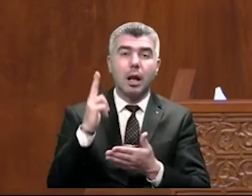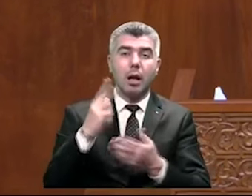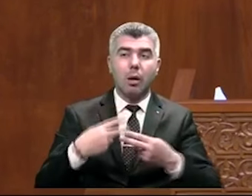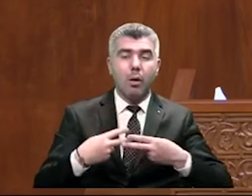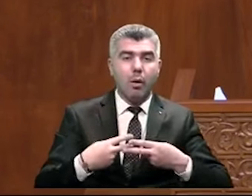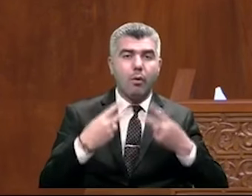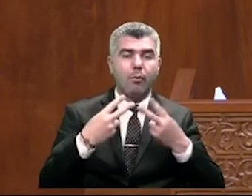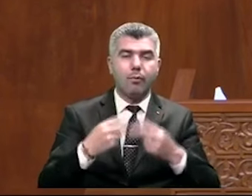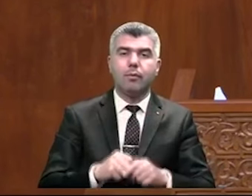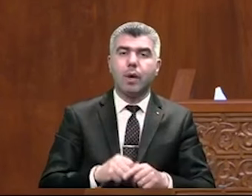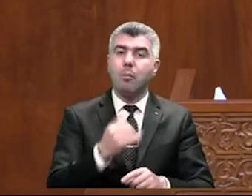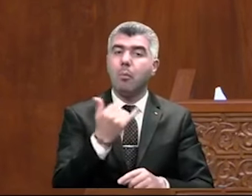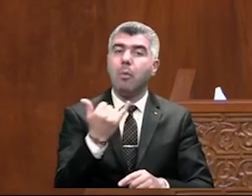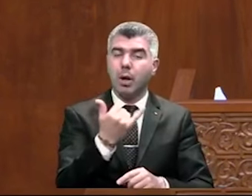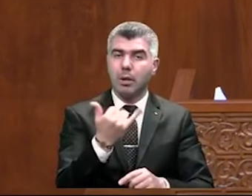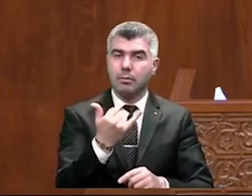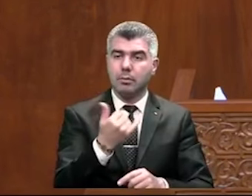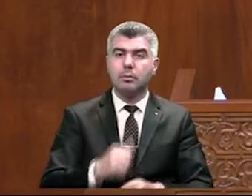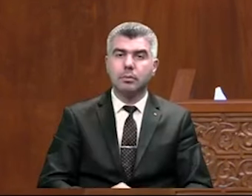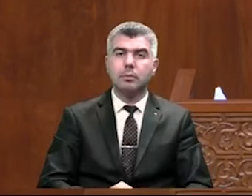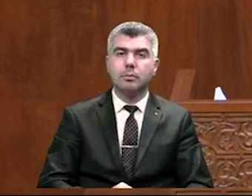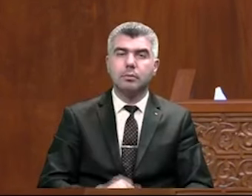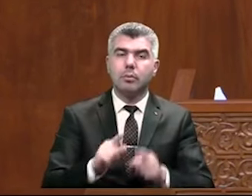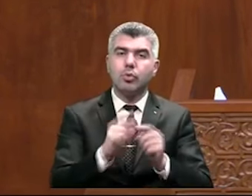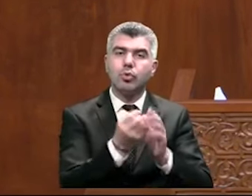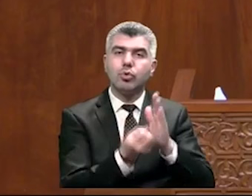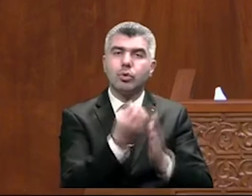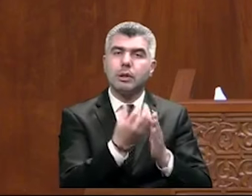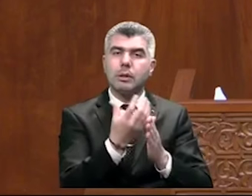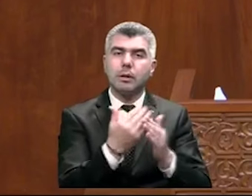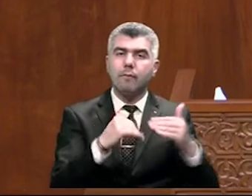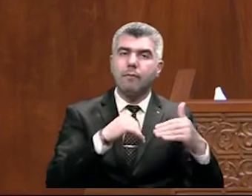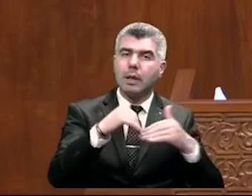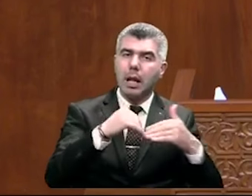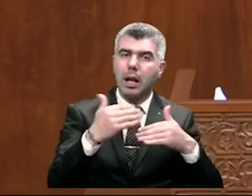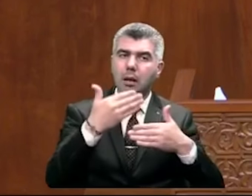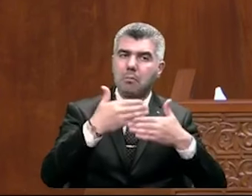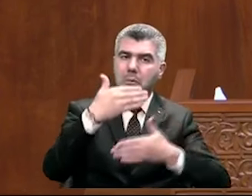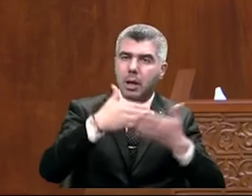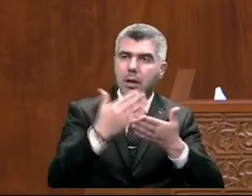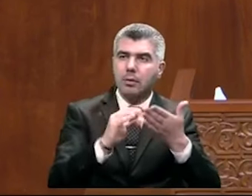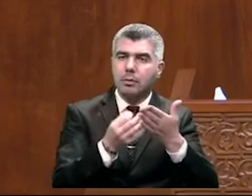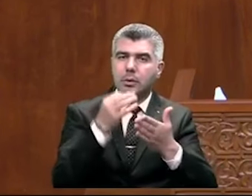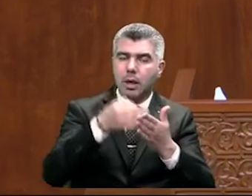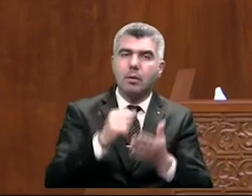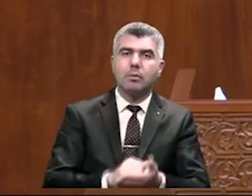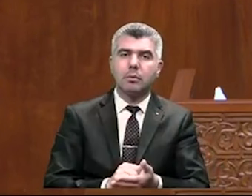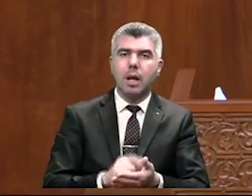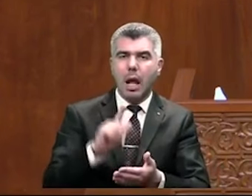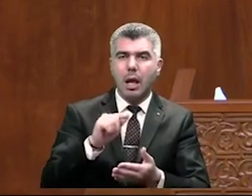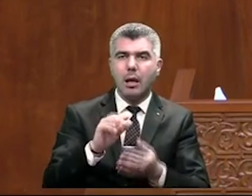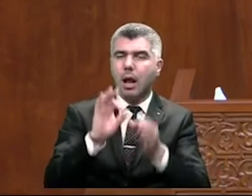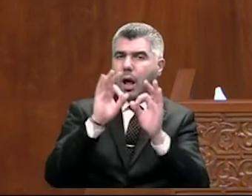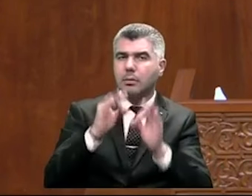عمل جد مهم المرتبط بتطوير البنيات التحتيه وفي الواقع هنالك العديد من الاهداف